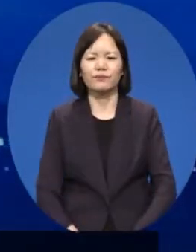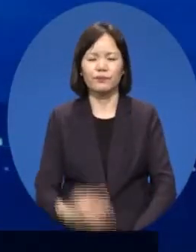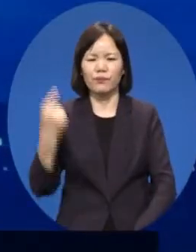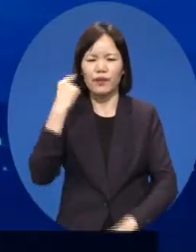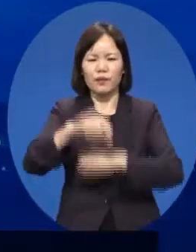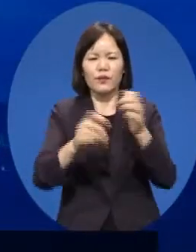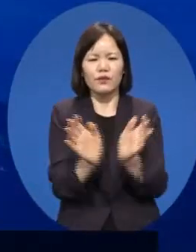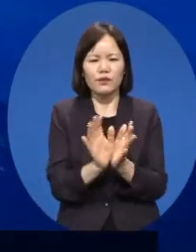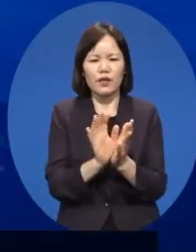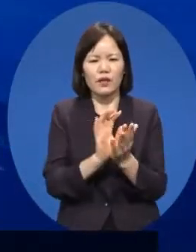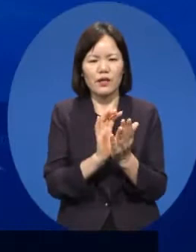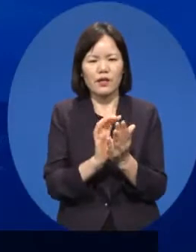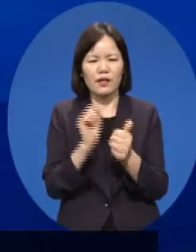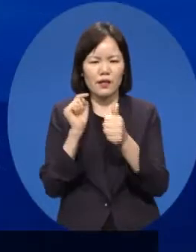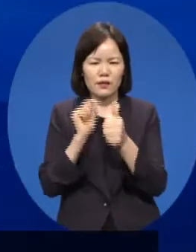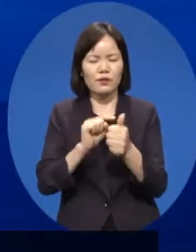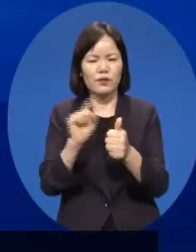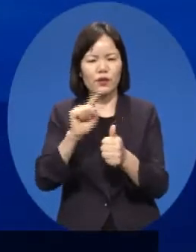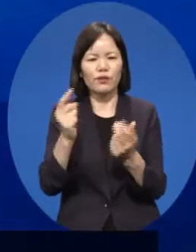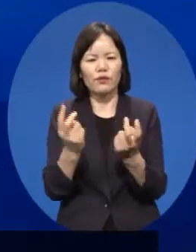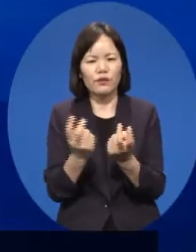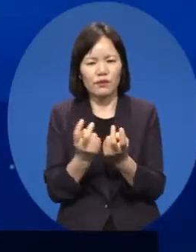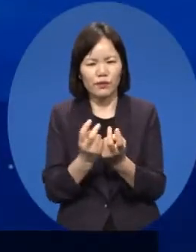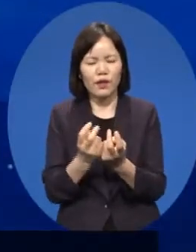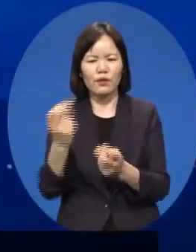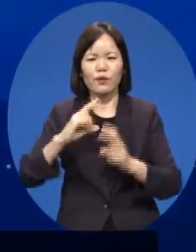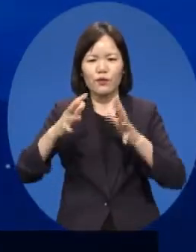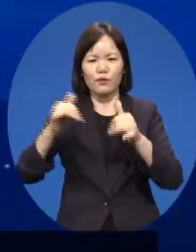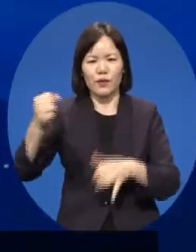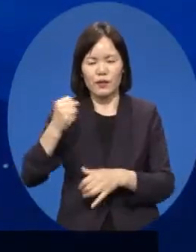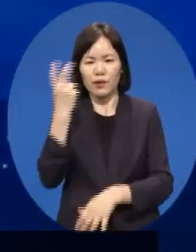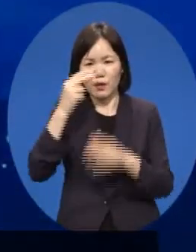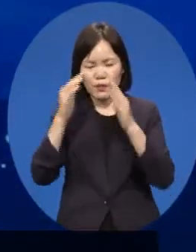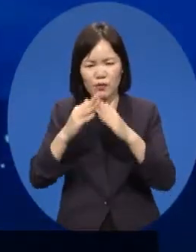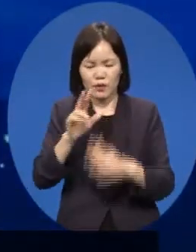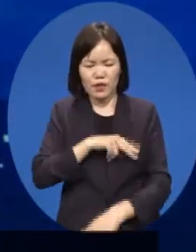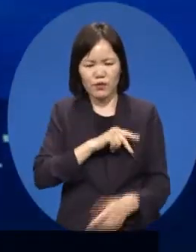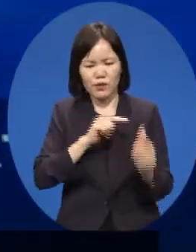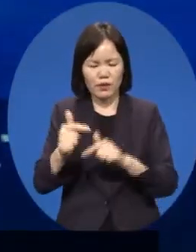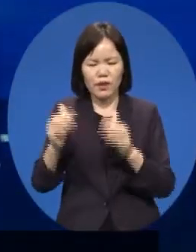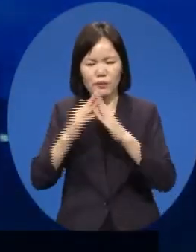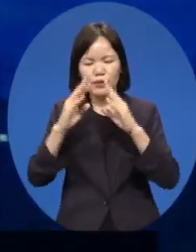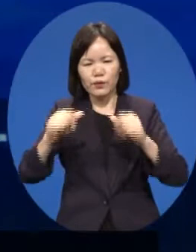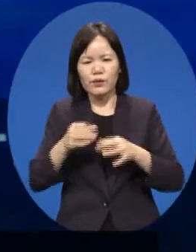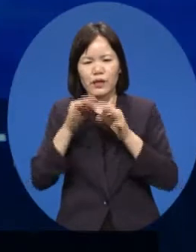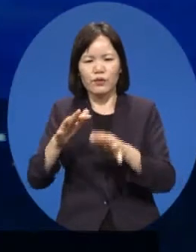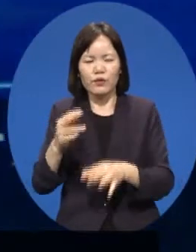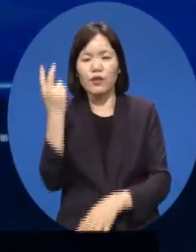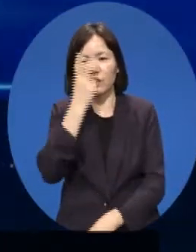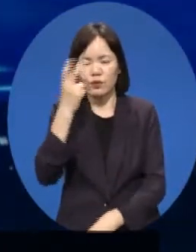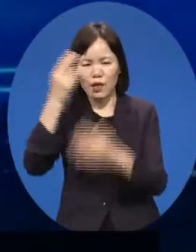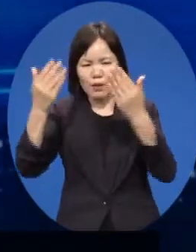어제 민주당의 조치는 어떻게 보시는지 와 더불어서 지금 구매하시면 감사원에서 우리 의원들의 부동산 크게 전수자 받겠다고 지금